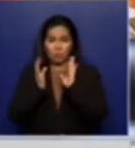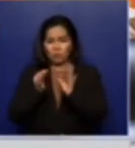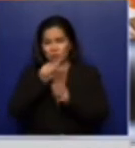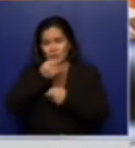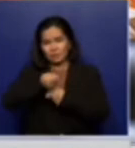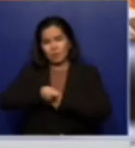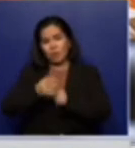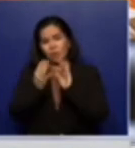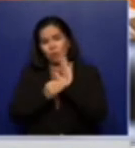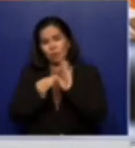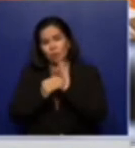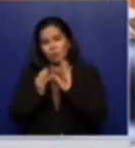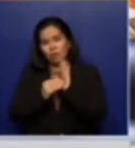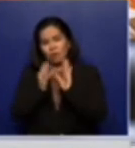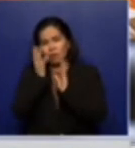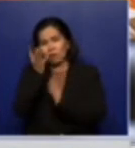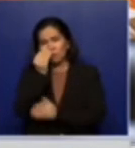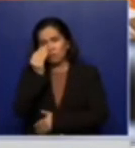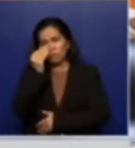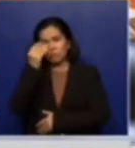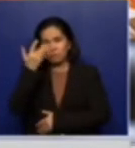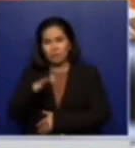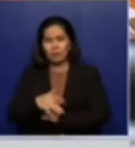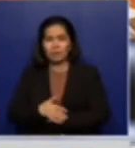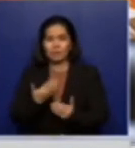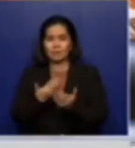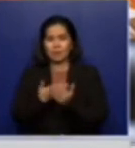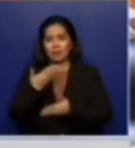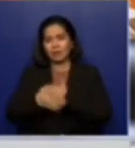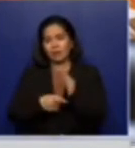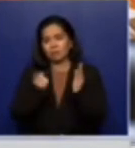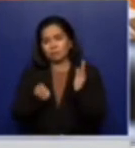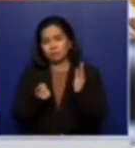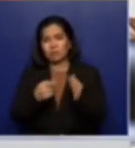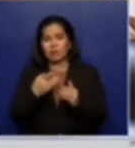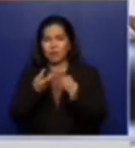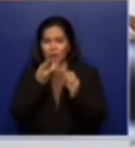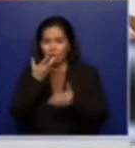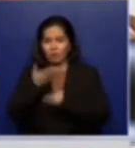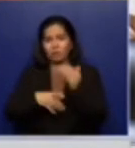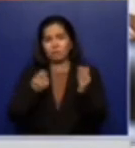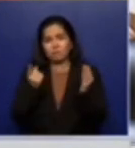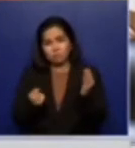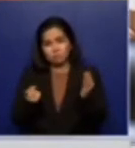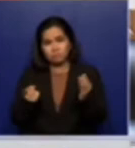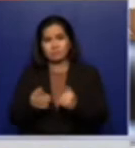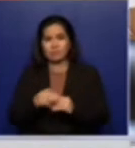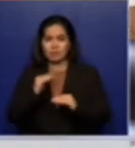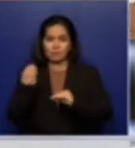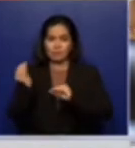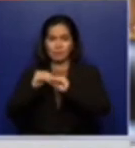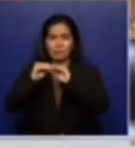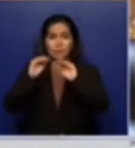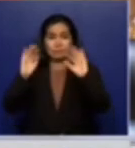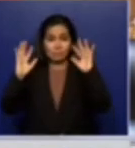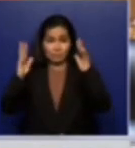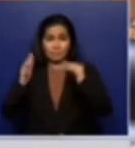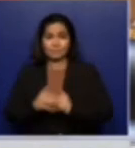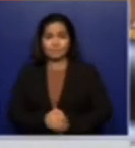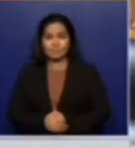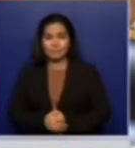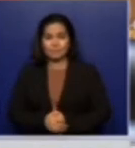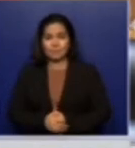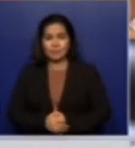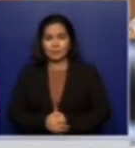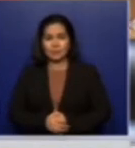รอบรมจนหัวจะแบนอยู่แล้วราคายางมันก็เท่านี้แหละราคาข้าวมันก็เท่านี้มันไม่ได้เพิ่มขึ้นสักแต่ว่